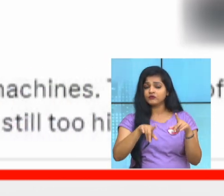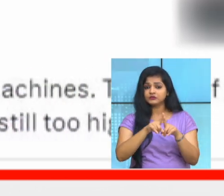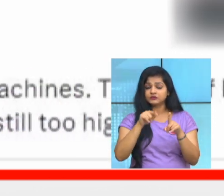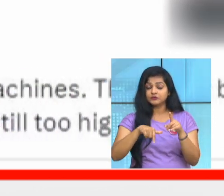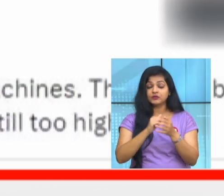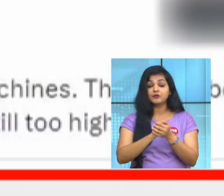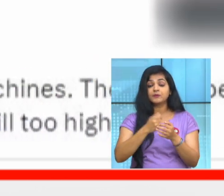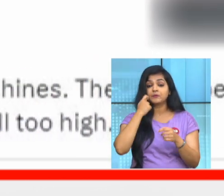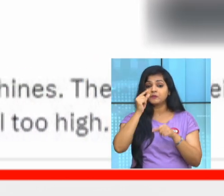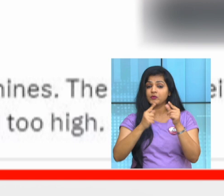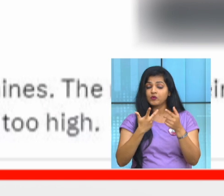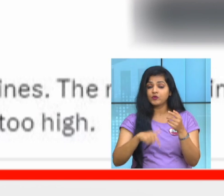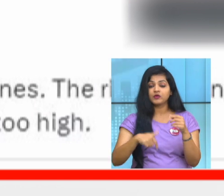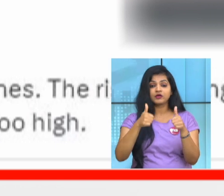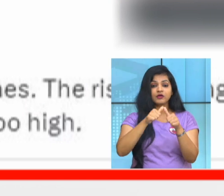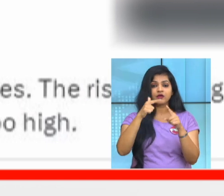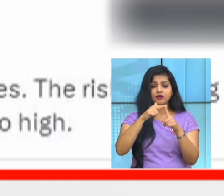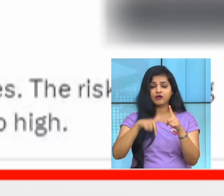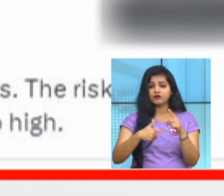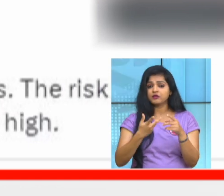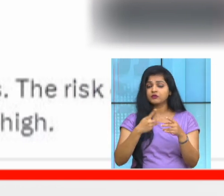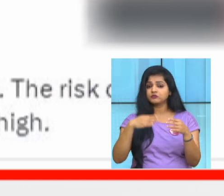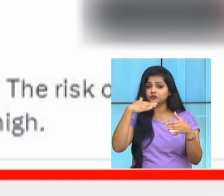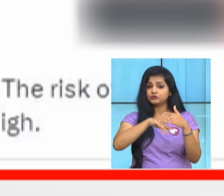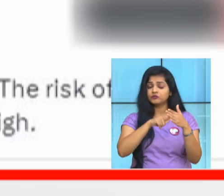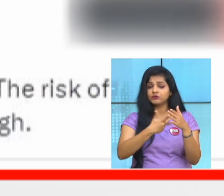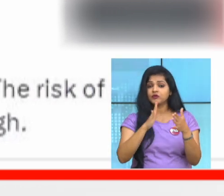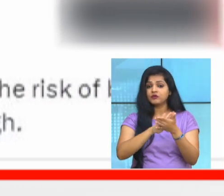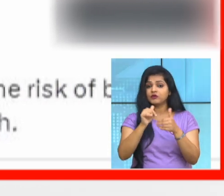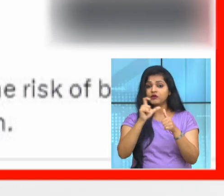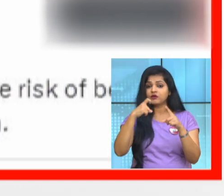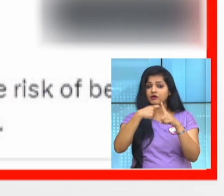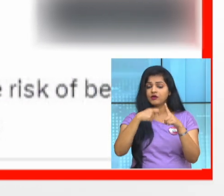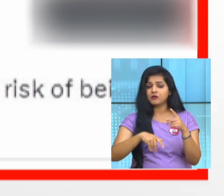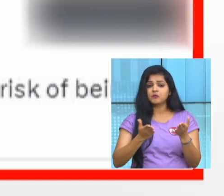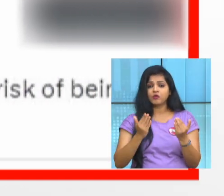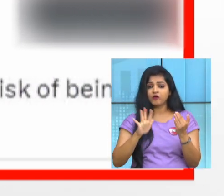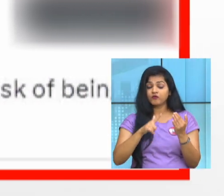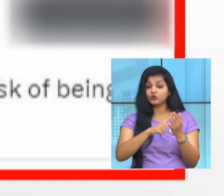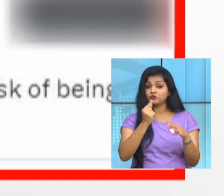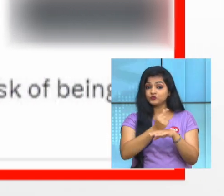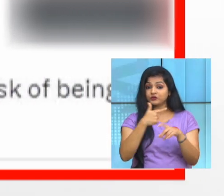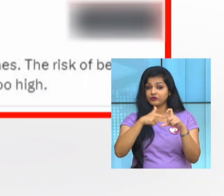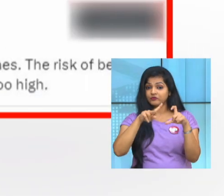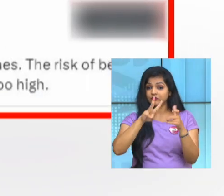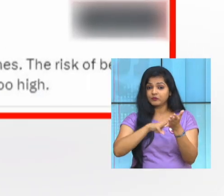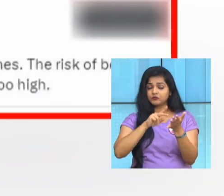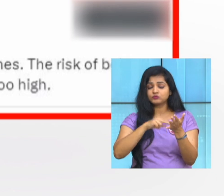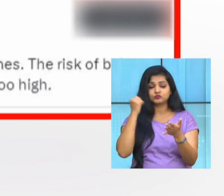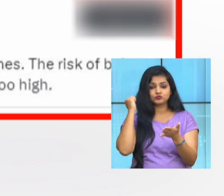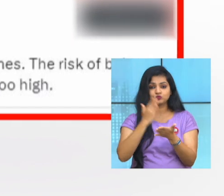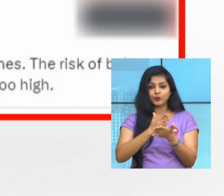സാങ്കേതിക വിദ്യയാലോ ഹാക്ക് ചെയ്യൽ സാധ്യമാണ് എന്നും അതുകൊണ്ട് തന്നെ അവയുടെ ഉപയോഗം നിർത്തണം എന്നുമുള്ള ഒരു പ്രതികരണം ഇലോൺ മസ്ക്